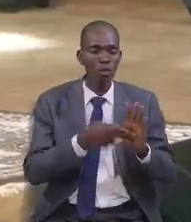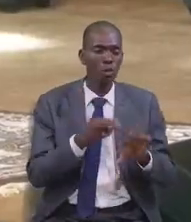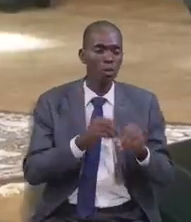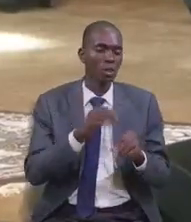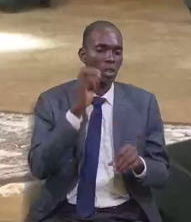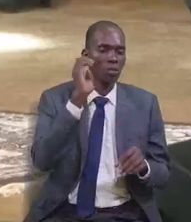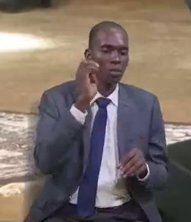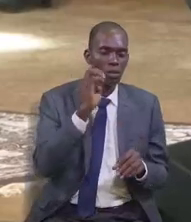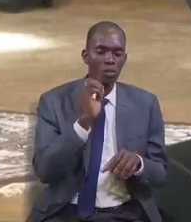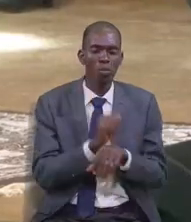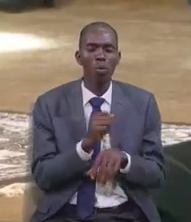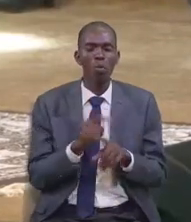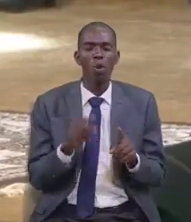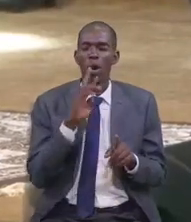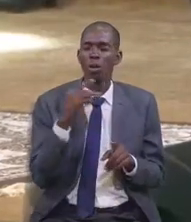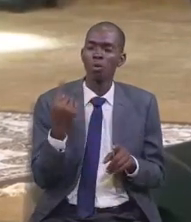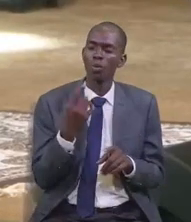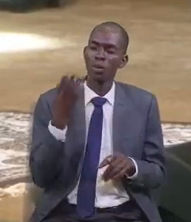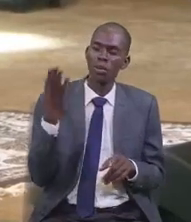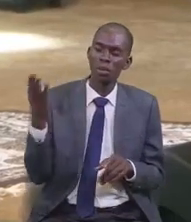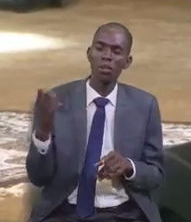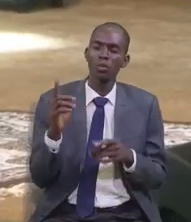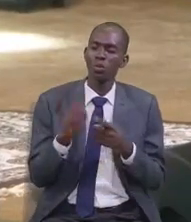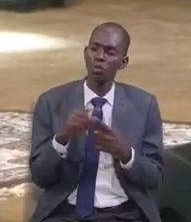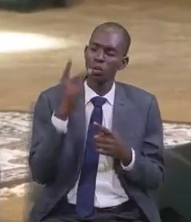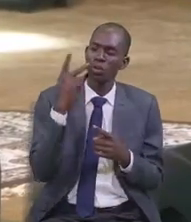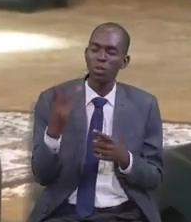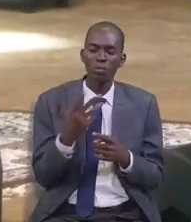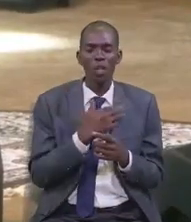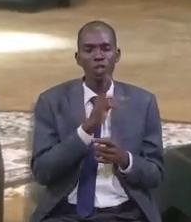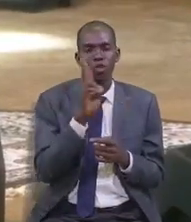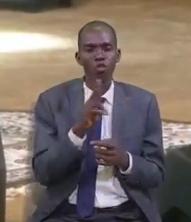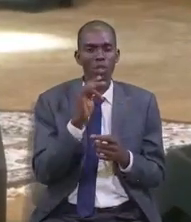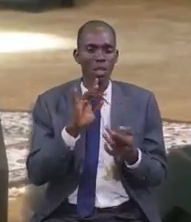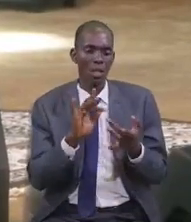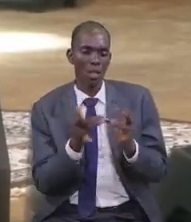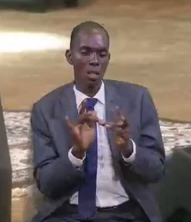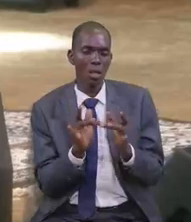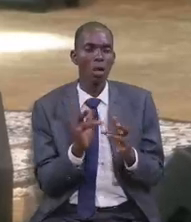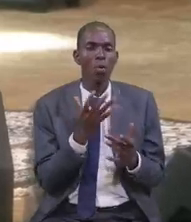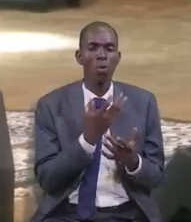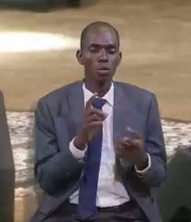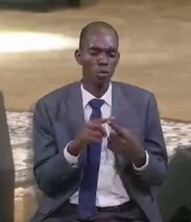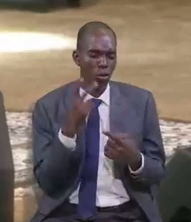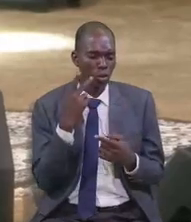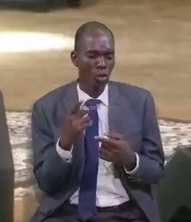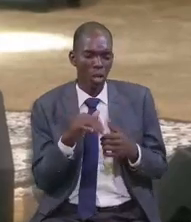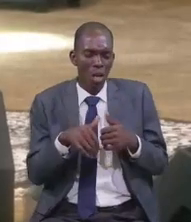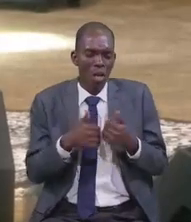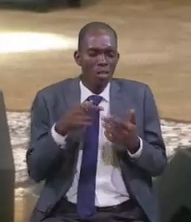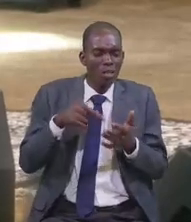là-bas pour voir. Et ils surfent l'Internet, ils vont voir. Je veux voir comment ces gens-là